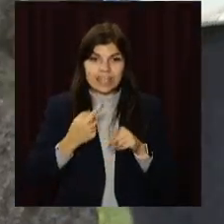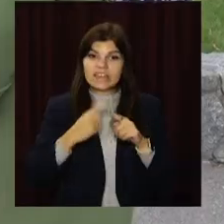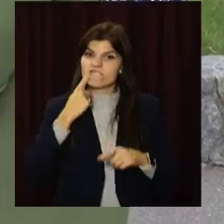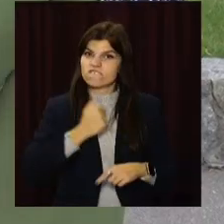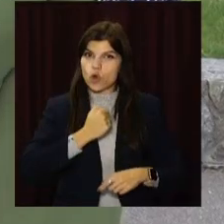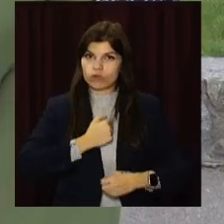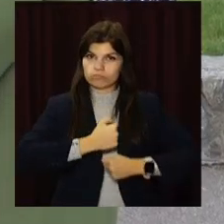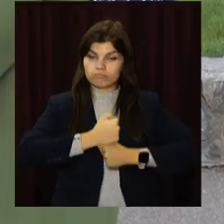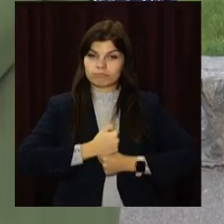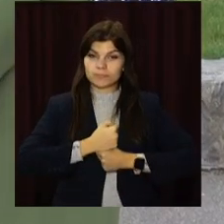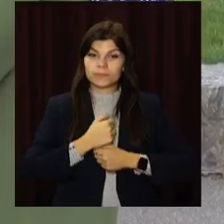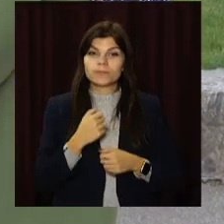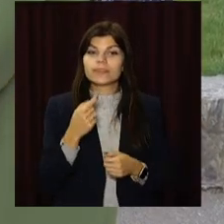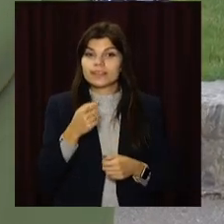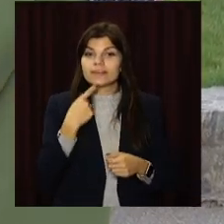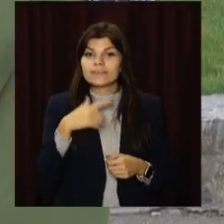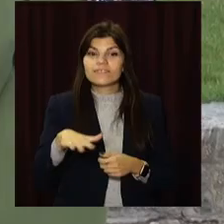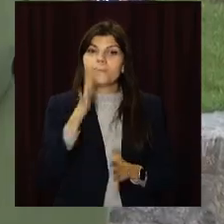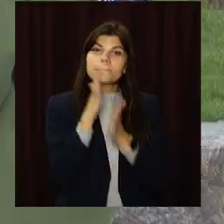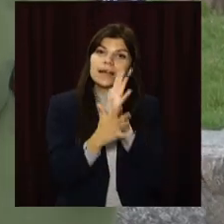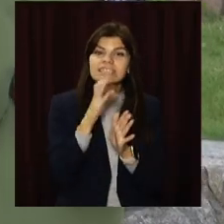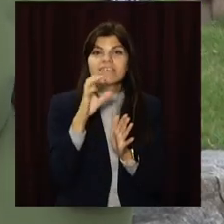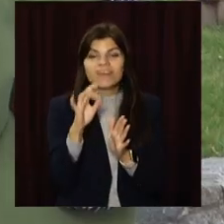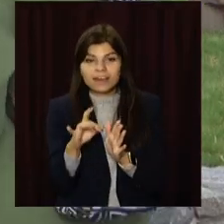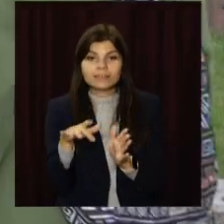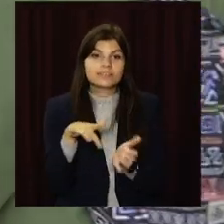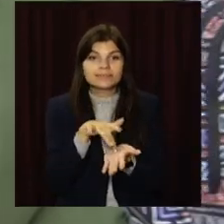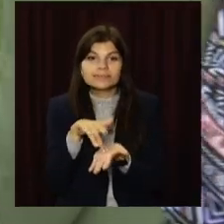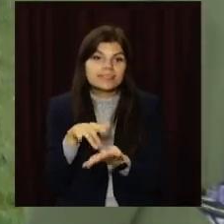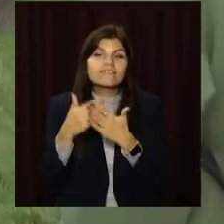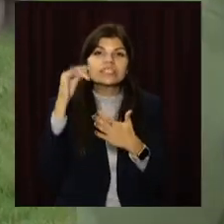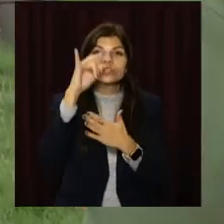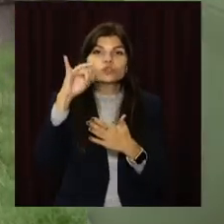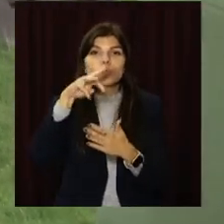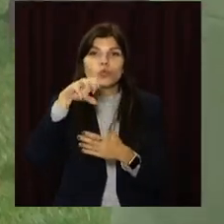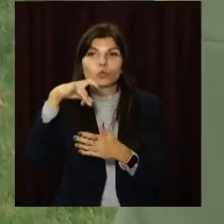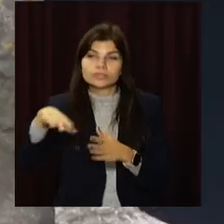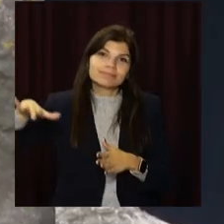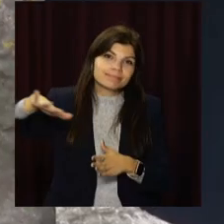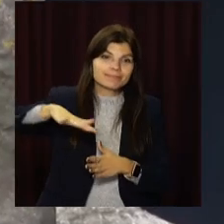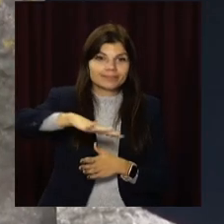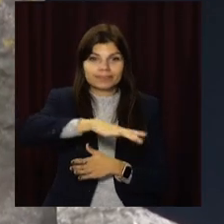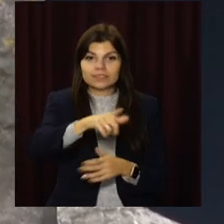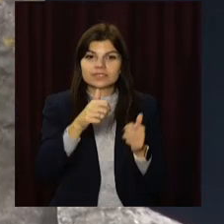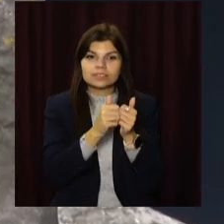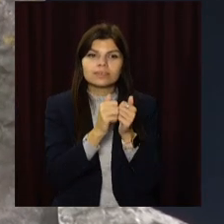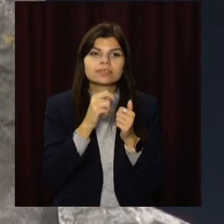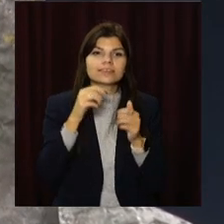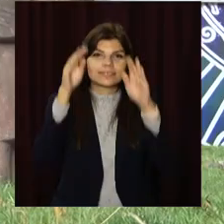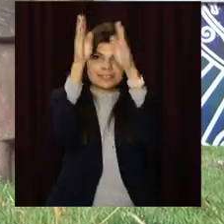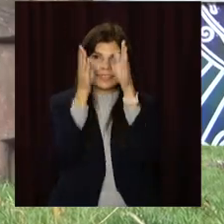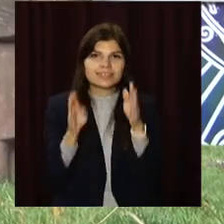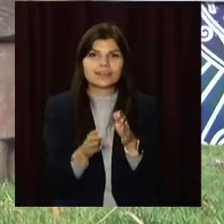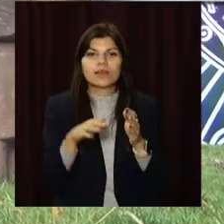воин. Екскурсійний маршрут парками та скверами Дніпра стартував від історичного музею. Поруч найбільша в Європі колекція